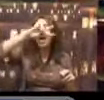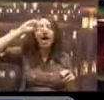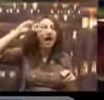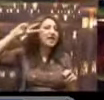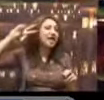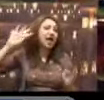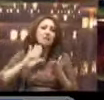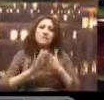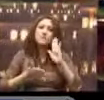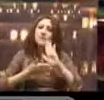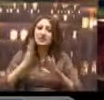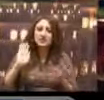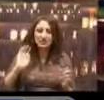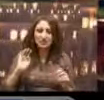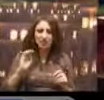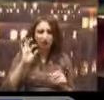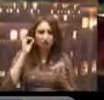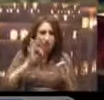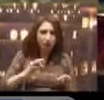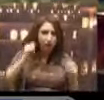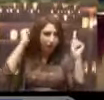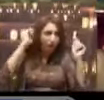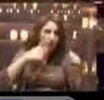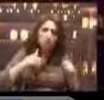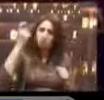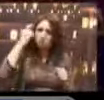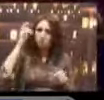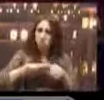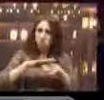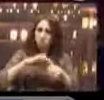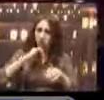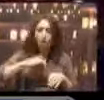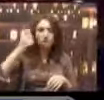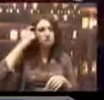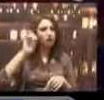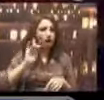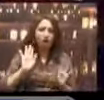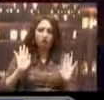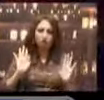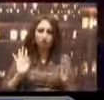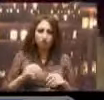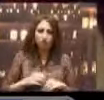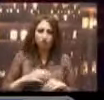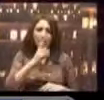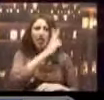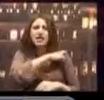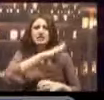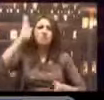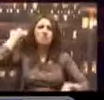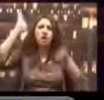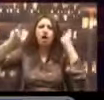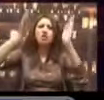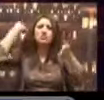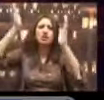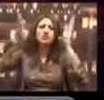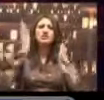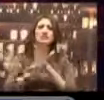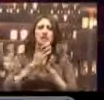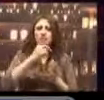يعني. يعني وكان يعني مشهد عايزين يكسروا الاسم الناس وداخلين بيصوروا عشان خاطر